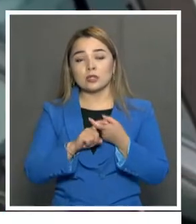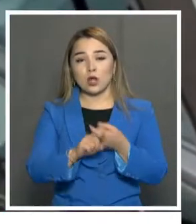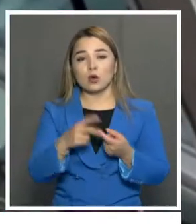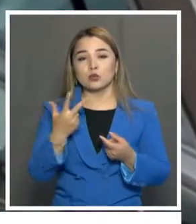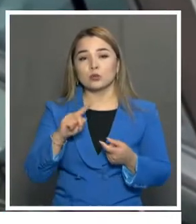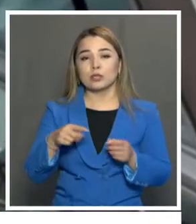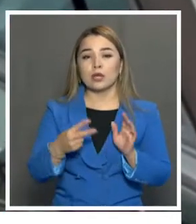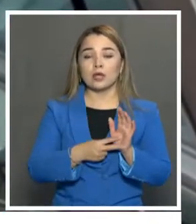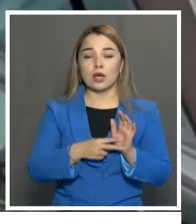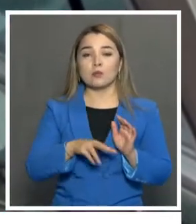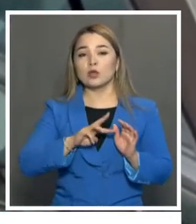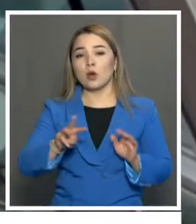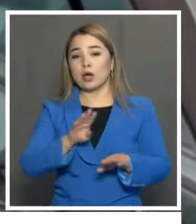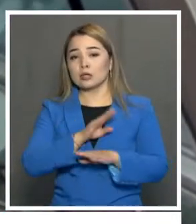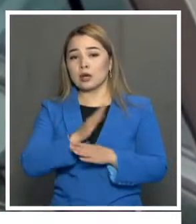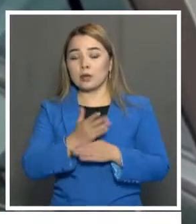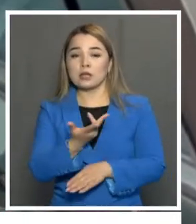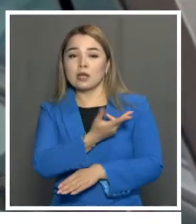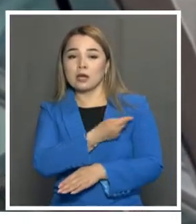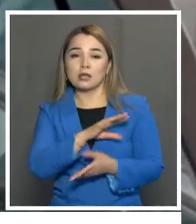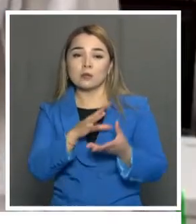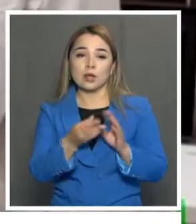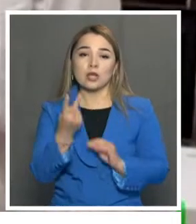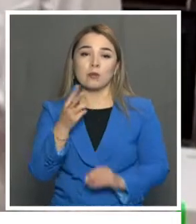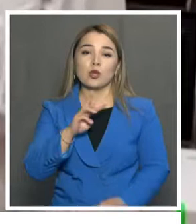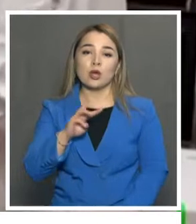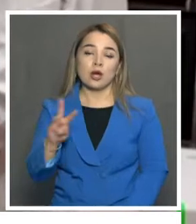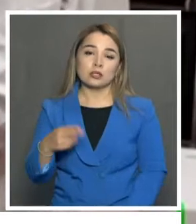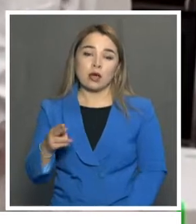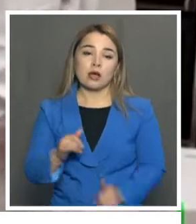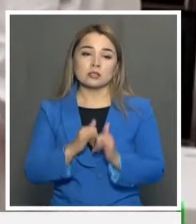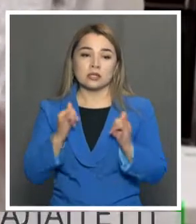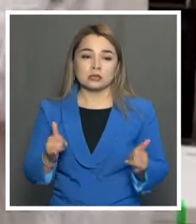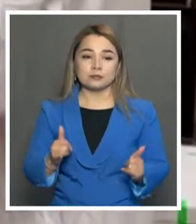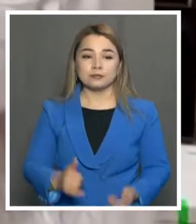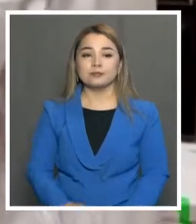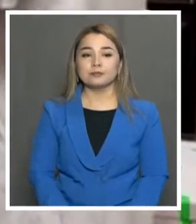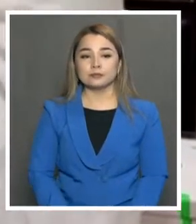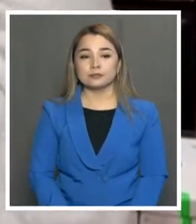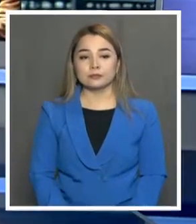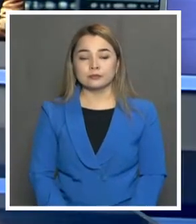3,7 миллионы қайтыс болса, екпе салдырғандардың саны 2 миллиардтан асқан.